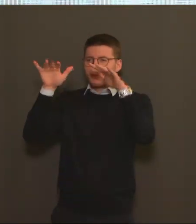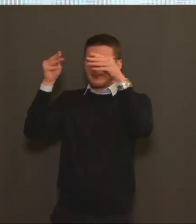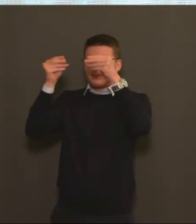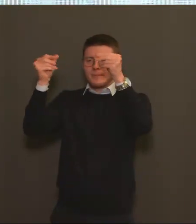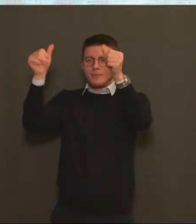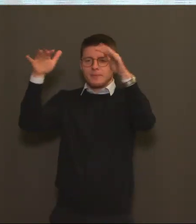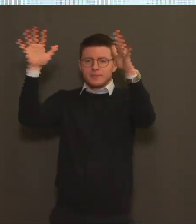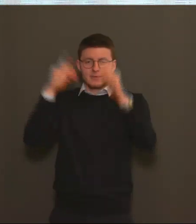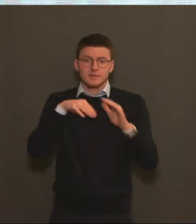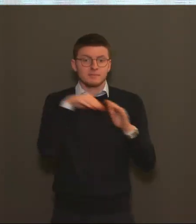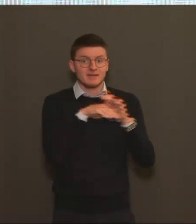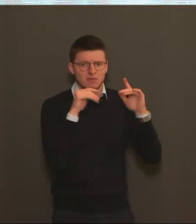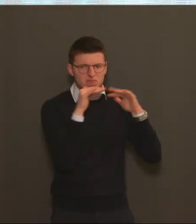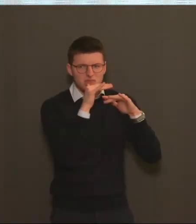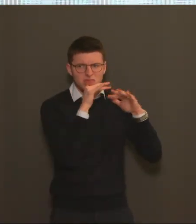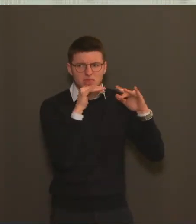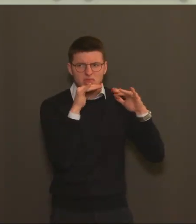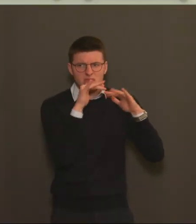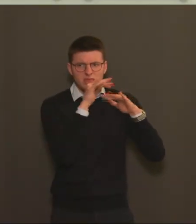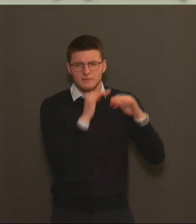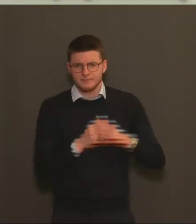in de buitenlucht.